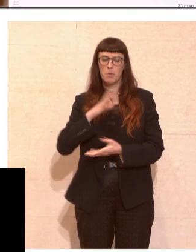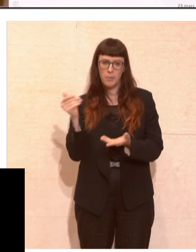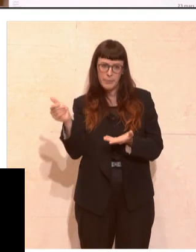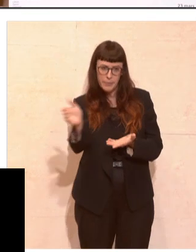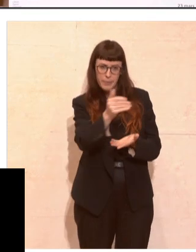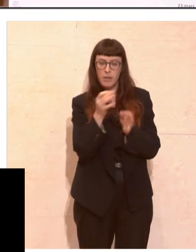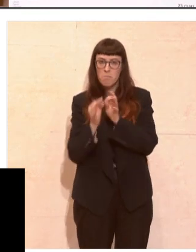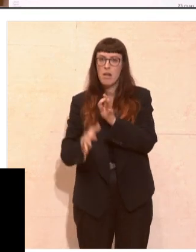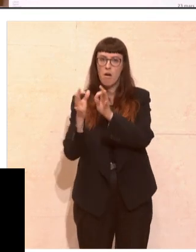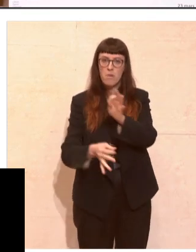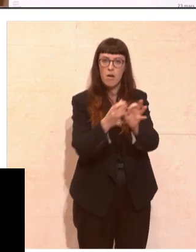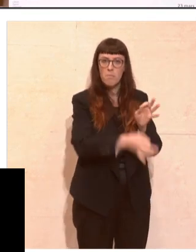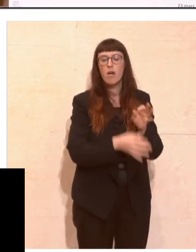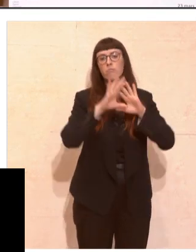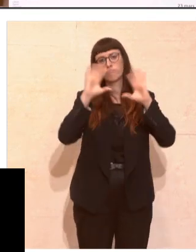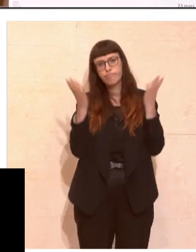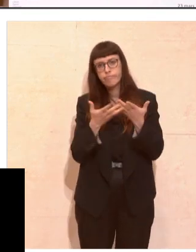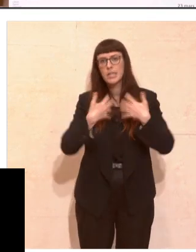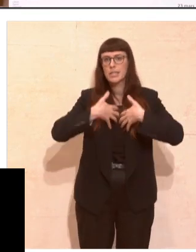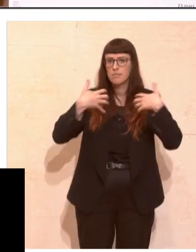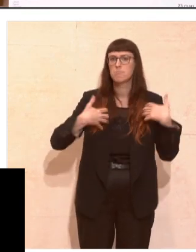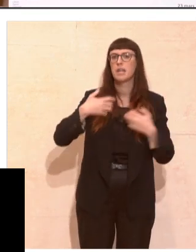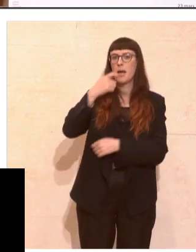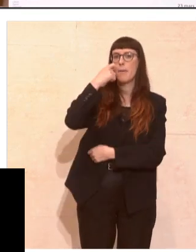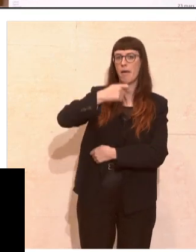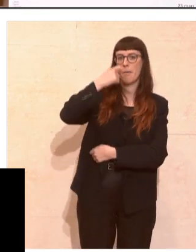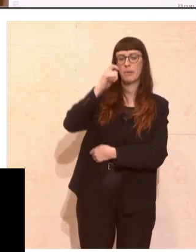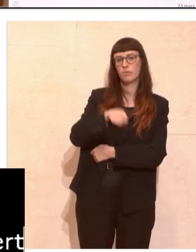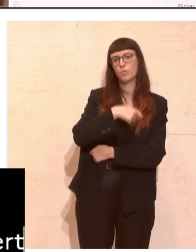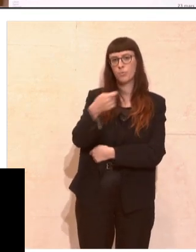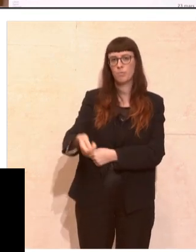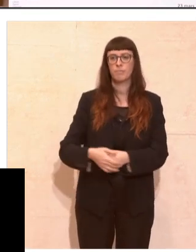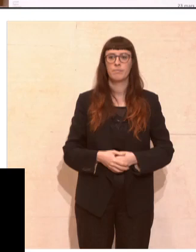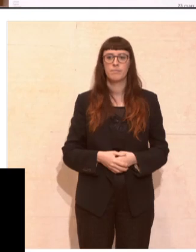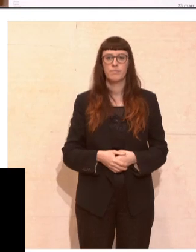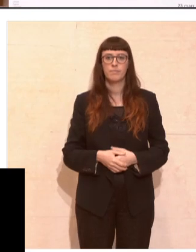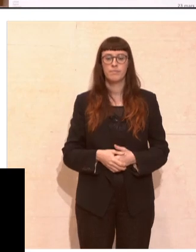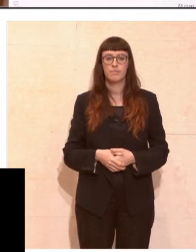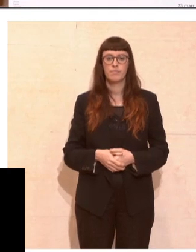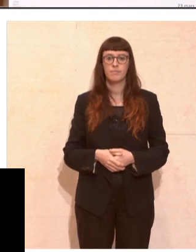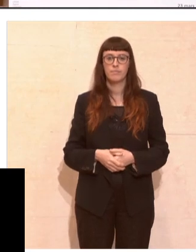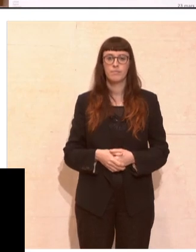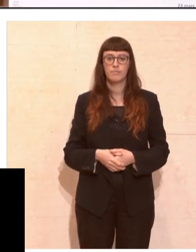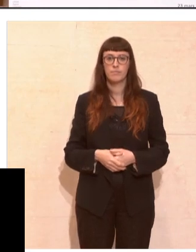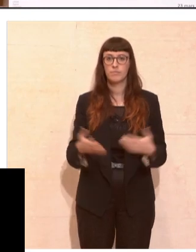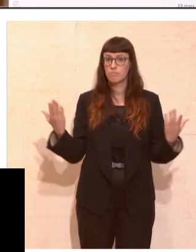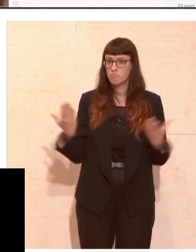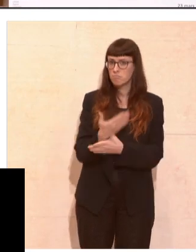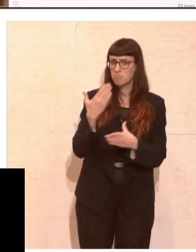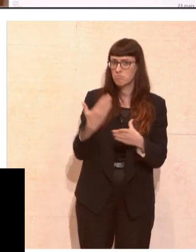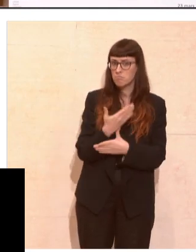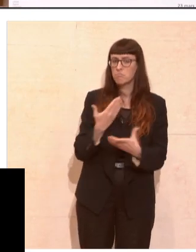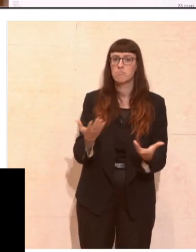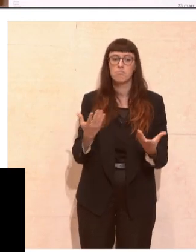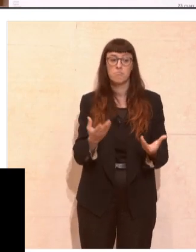auteurs, souvent qui sont un panel d'experts, et ce qui fait en sorte que ça décuple et ça